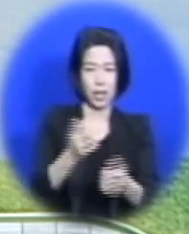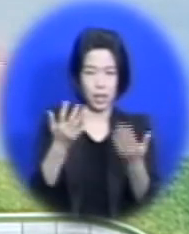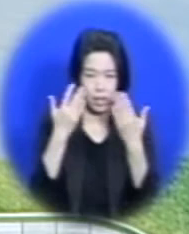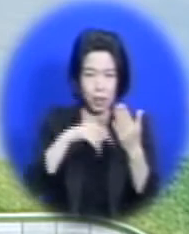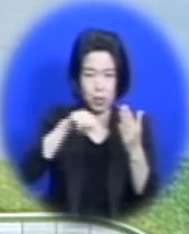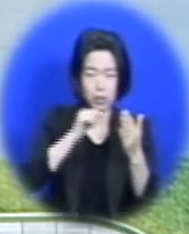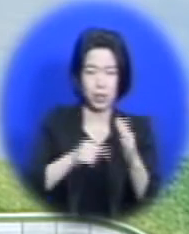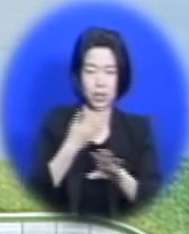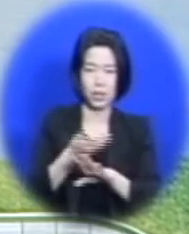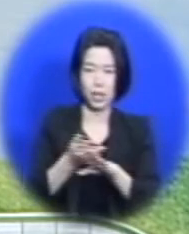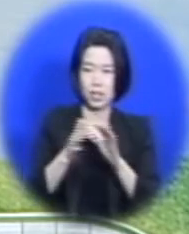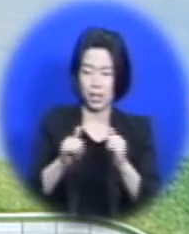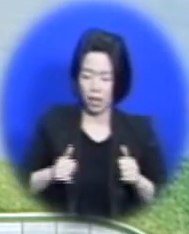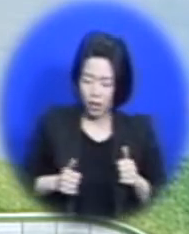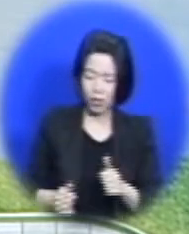사람들을 열심히 돕습니다.